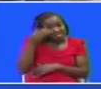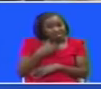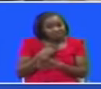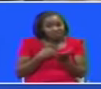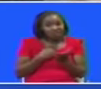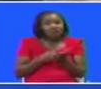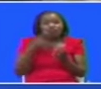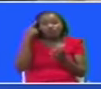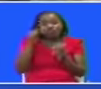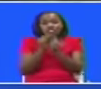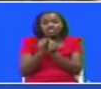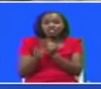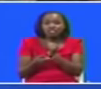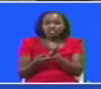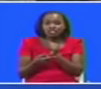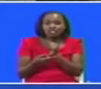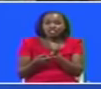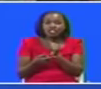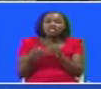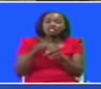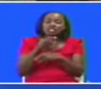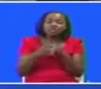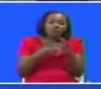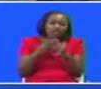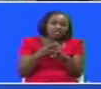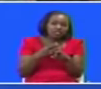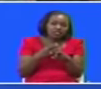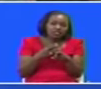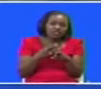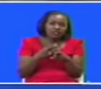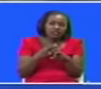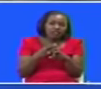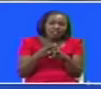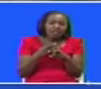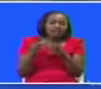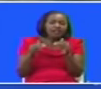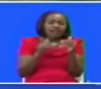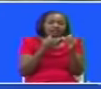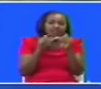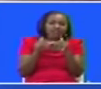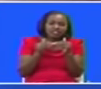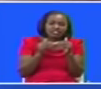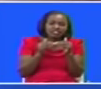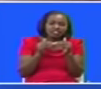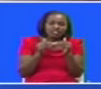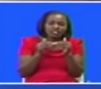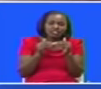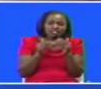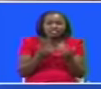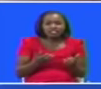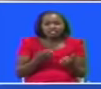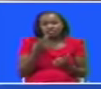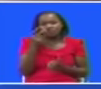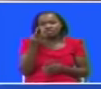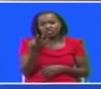watu 10,000. Na katika duniani average, on average vile zinatakana ni